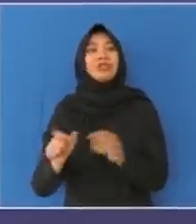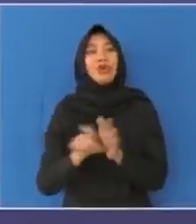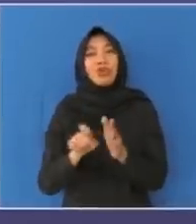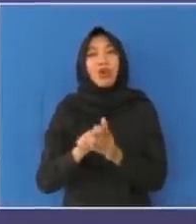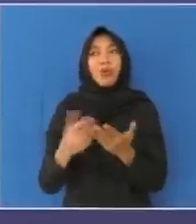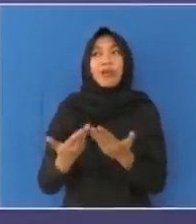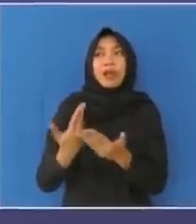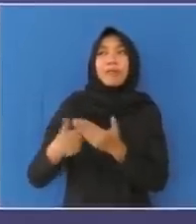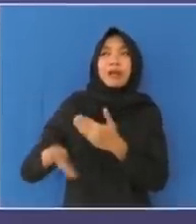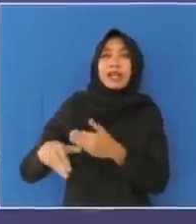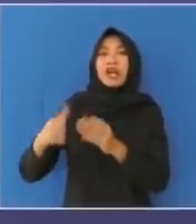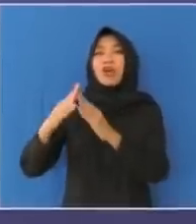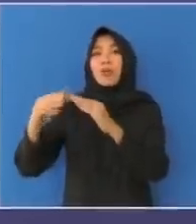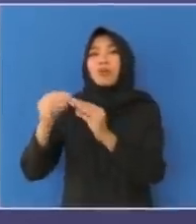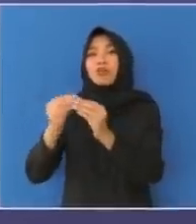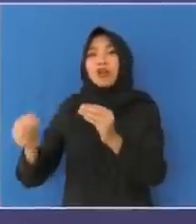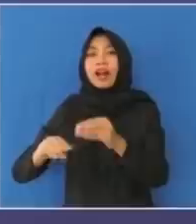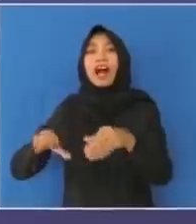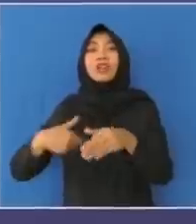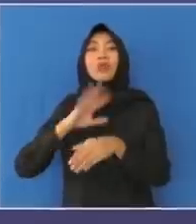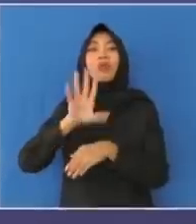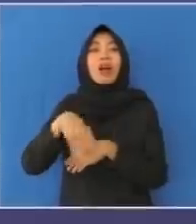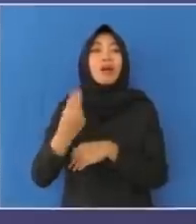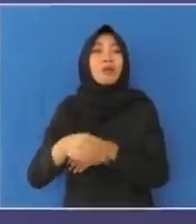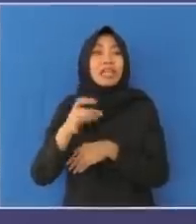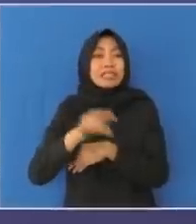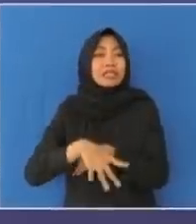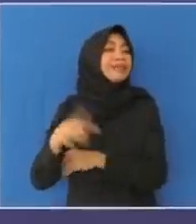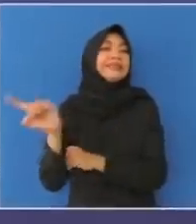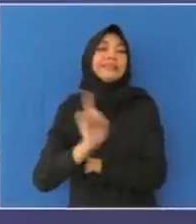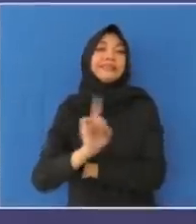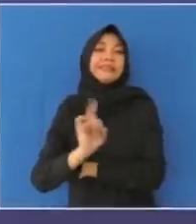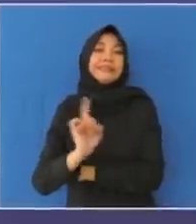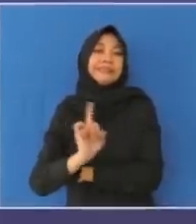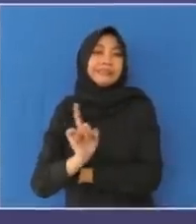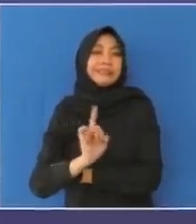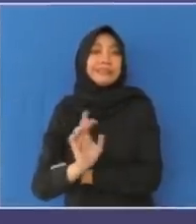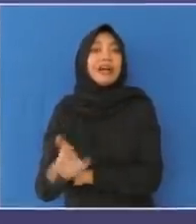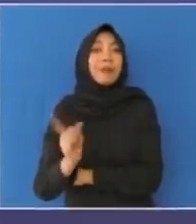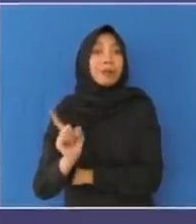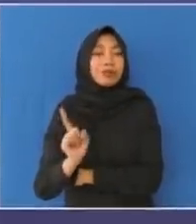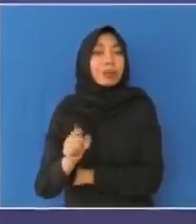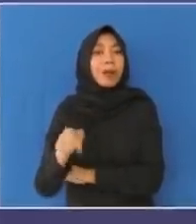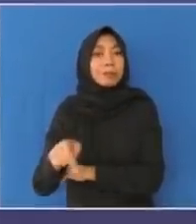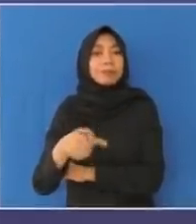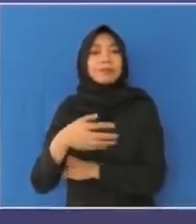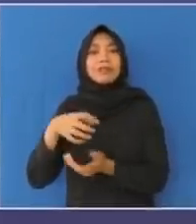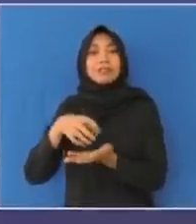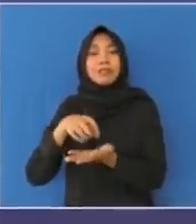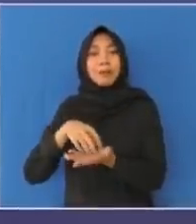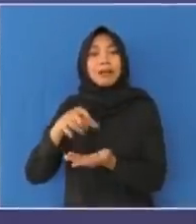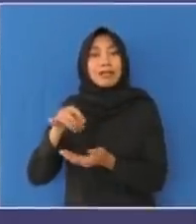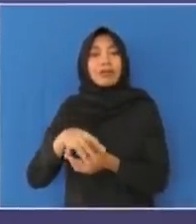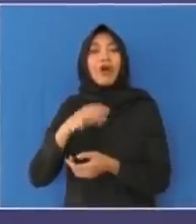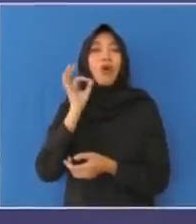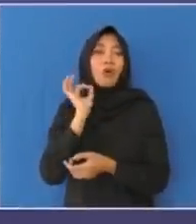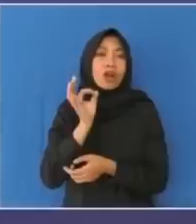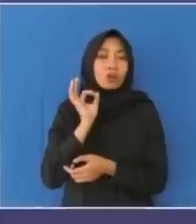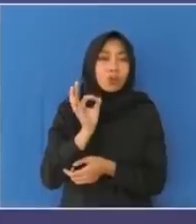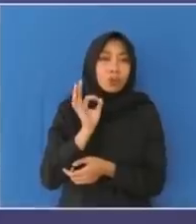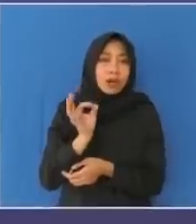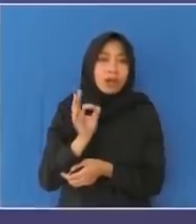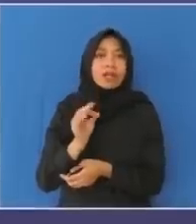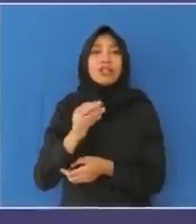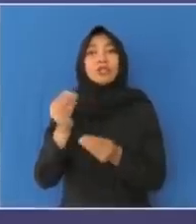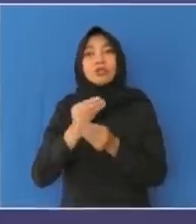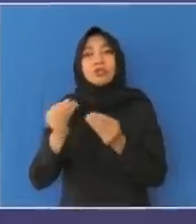saudara apalagi ke desa karena kita tahu saudara-saudara kita orang tua kita di